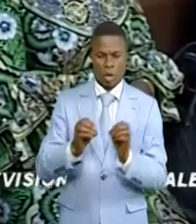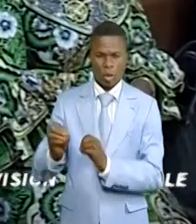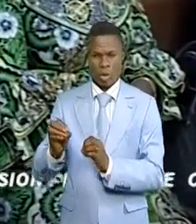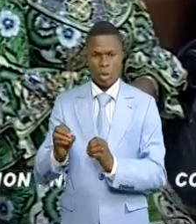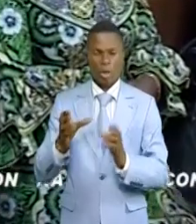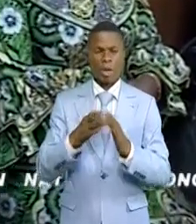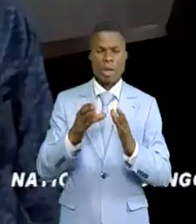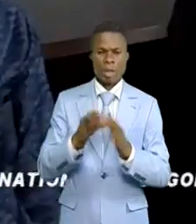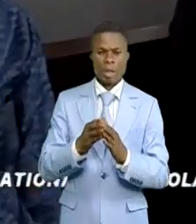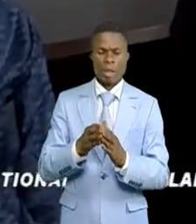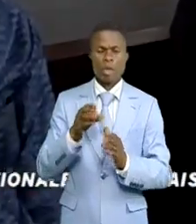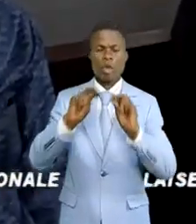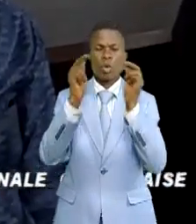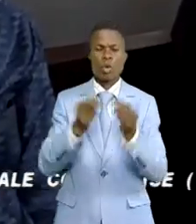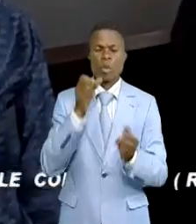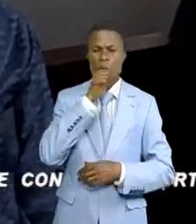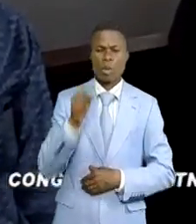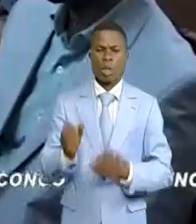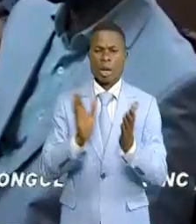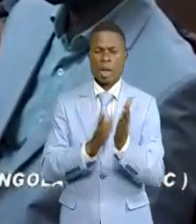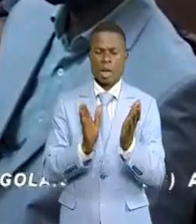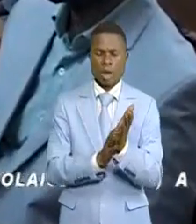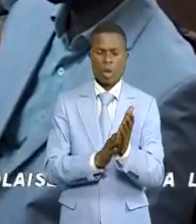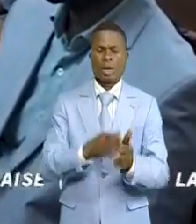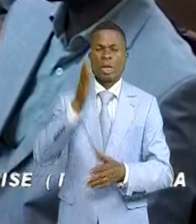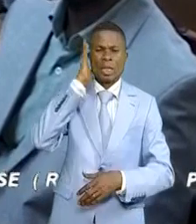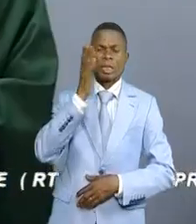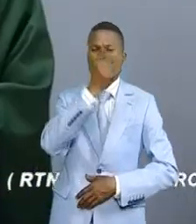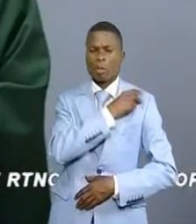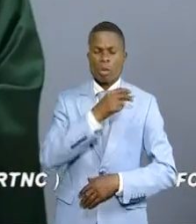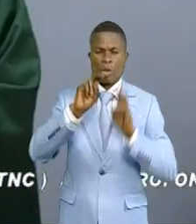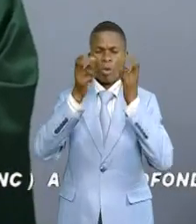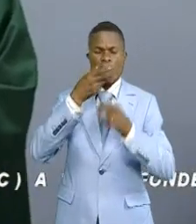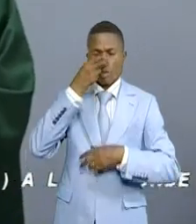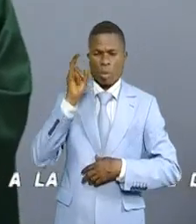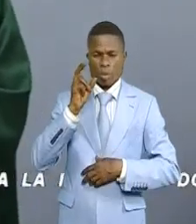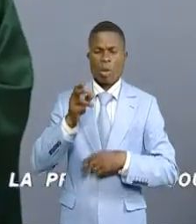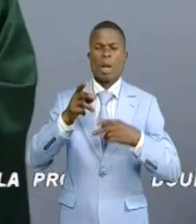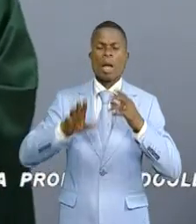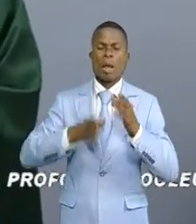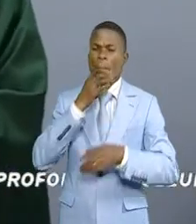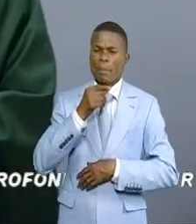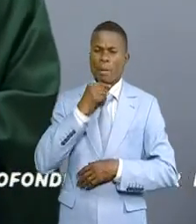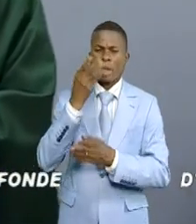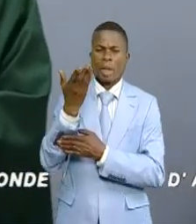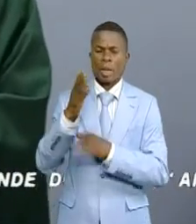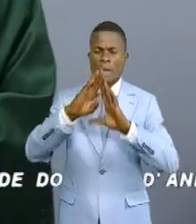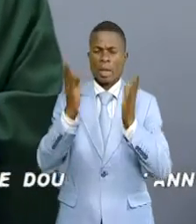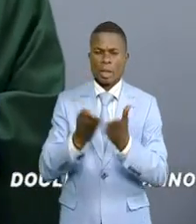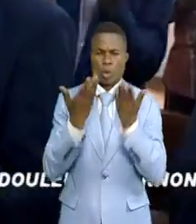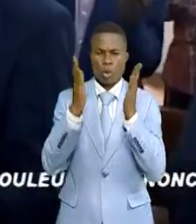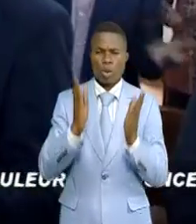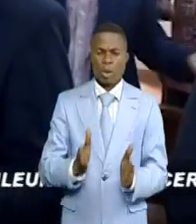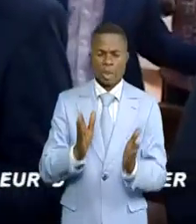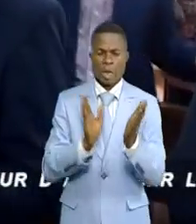par le Cercle des Anciens du Collège Saint-Paul de Bukavu, l'officiant du jour a recommandé aux anciens collégiens